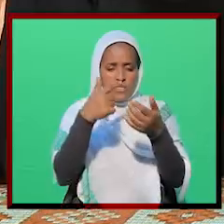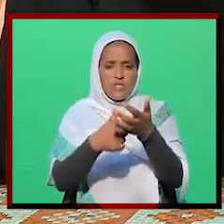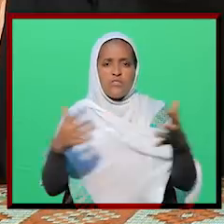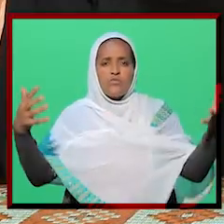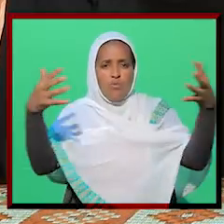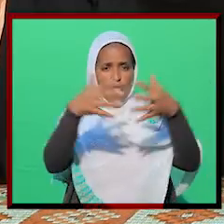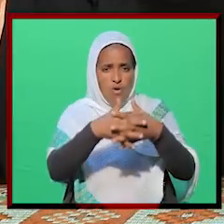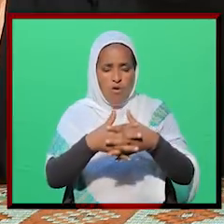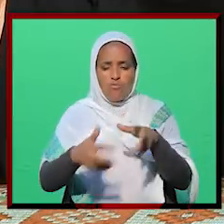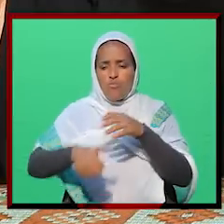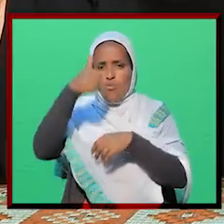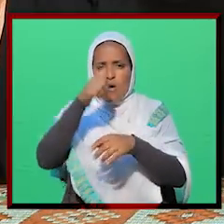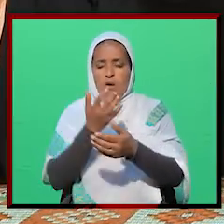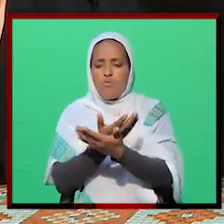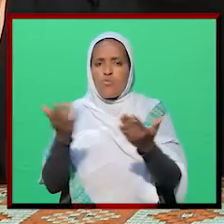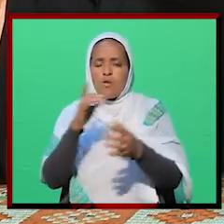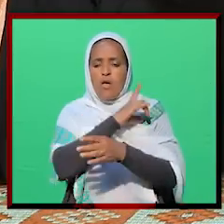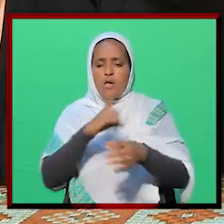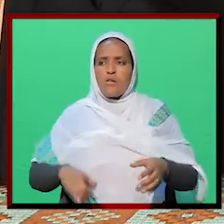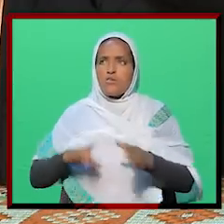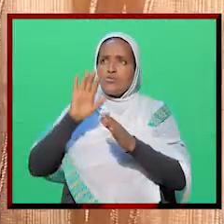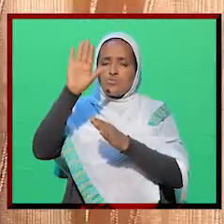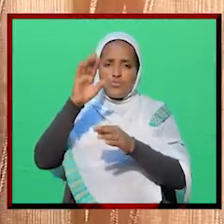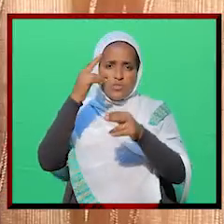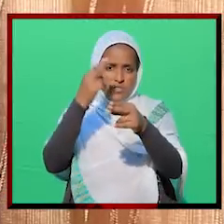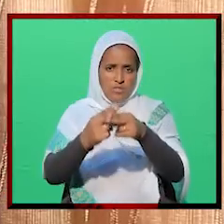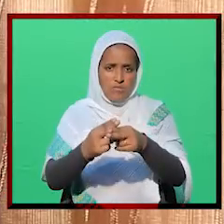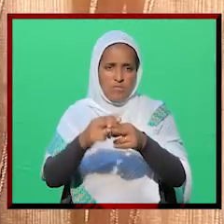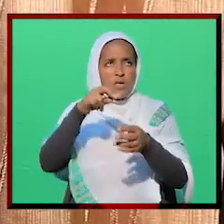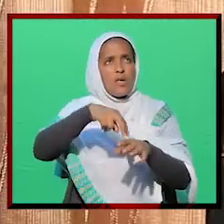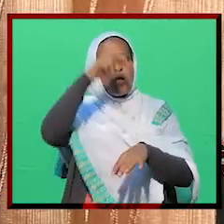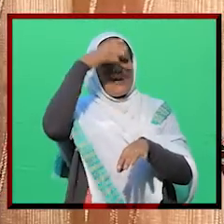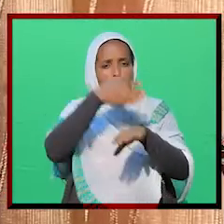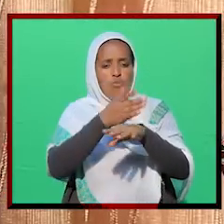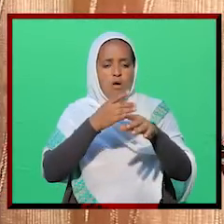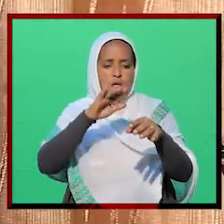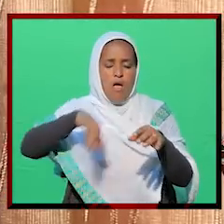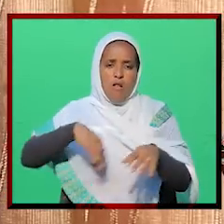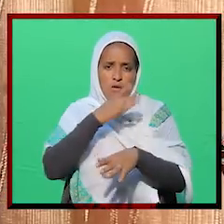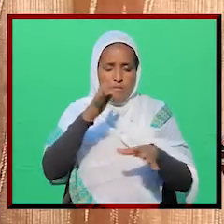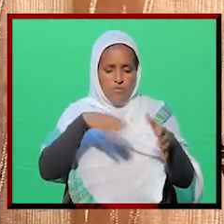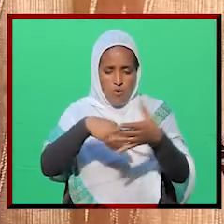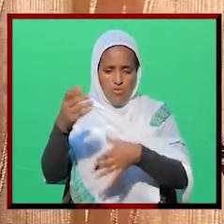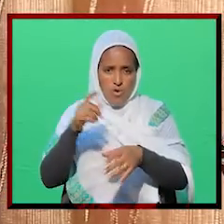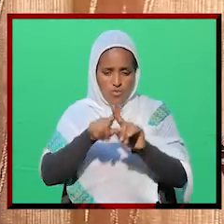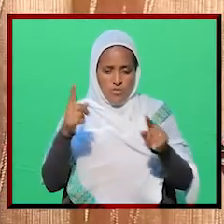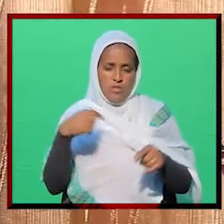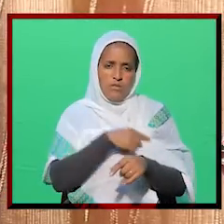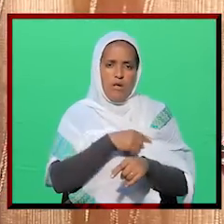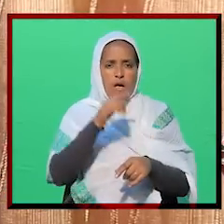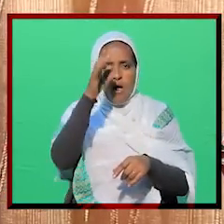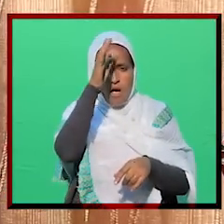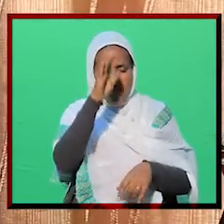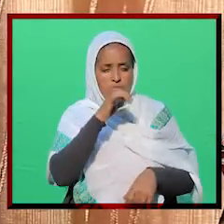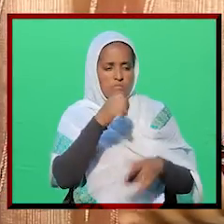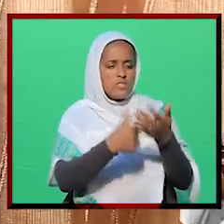የለም። ለዚህ ተዋህዶ ቁልፍ ጉዳይ ነው። ክርስቶስ የሚለው ስም ከእርገትም በኋላ አልቀረም። ያወጣ ነው ግን እኛ